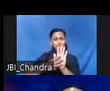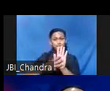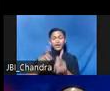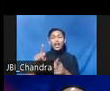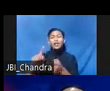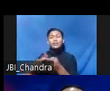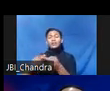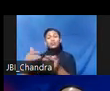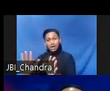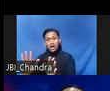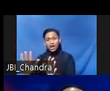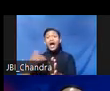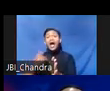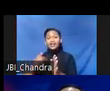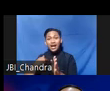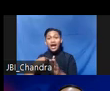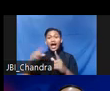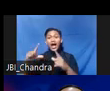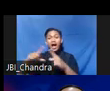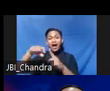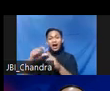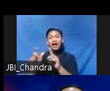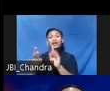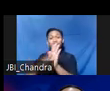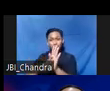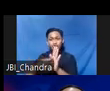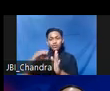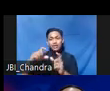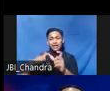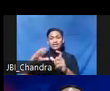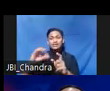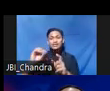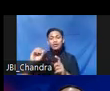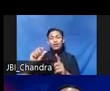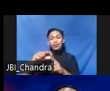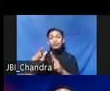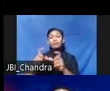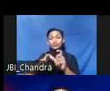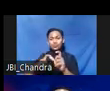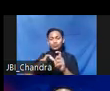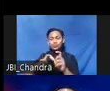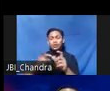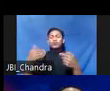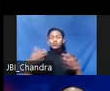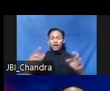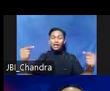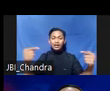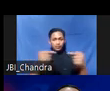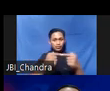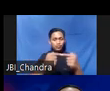memiliki akun scopus nanti teman-teman bisa digunakan untuk login ke mendeley Karena antara mendeley dan fokus itu terintegrasi